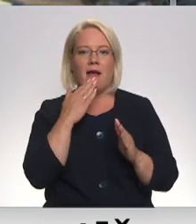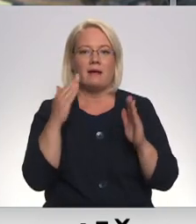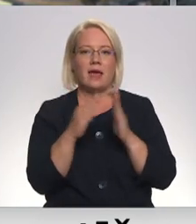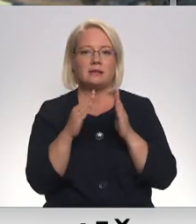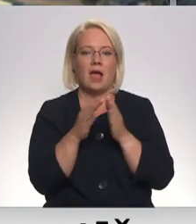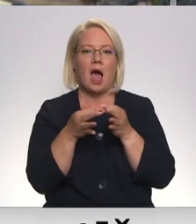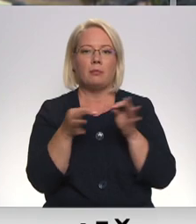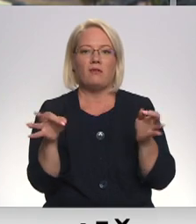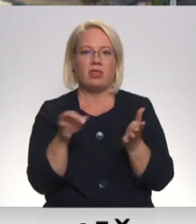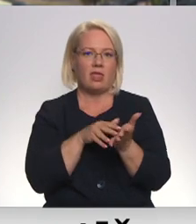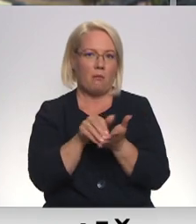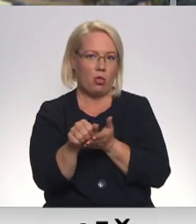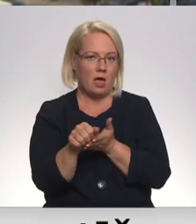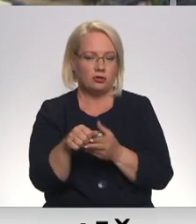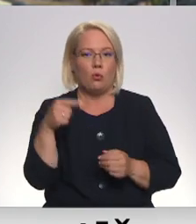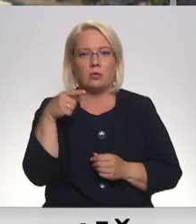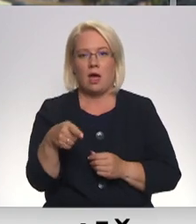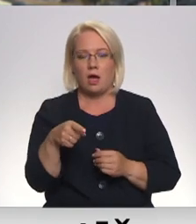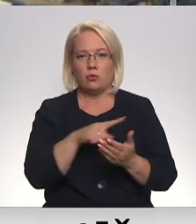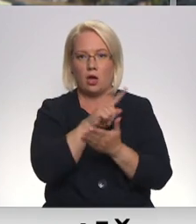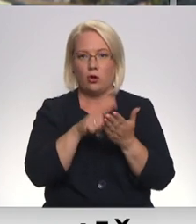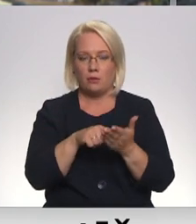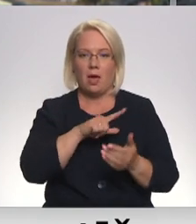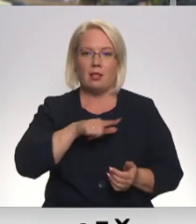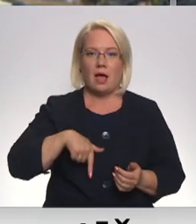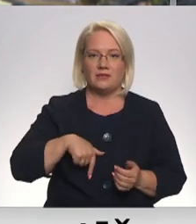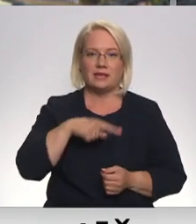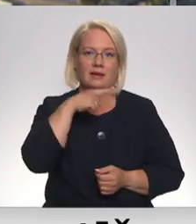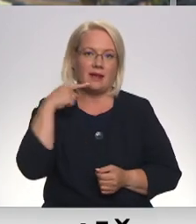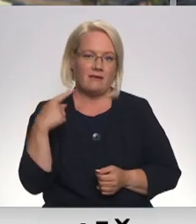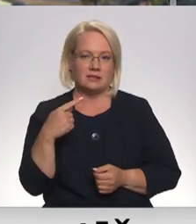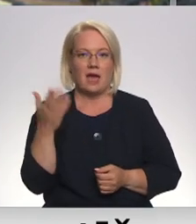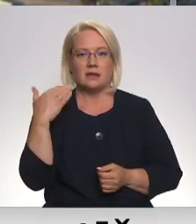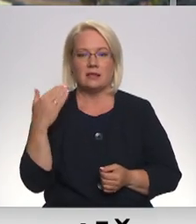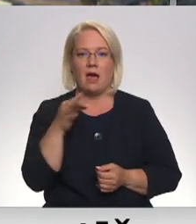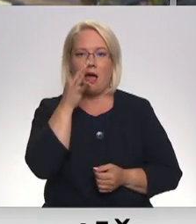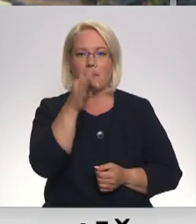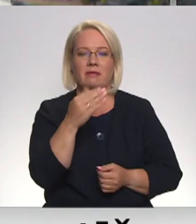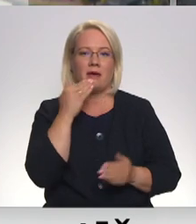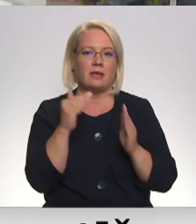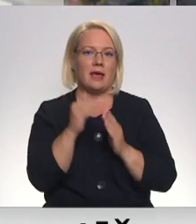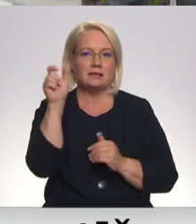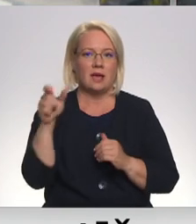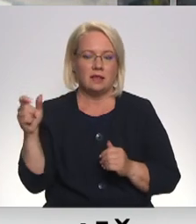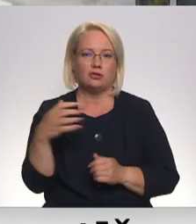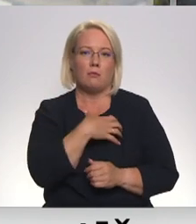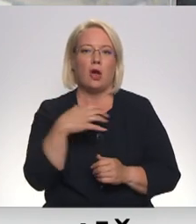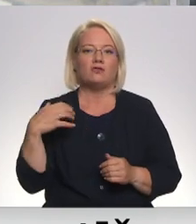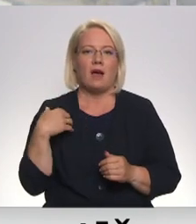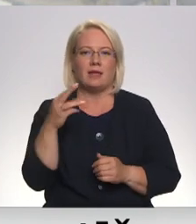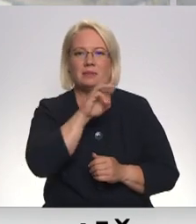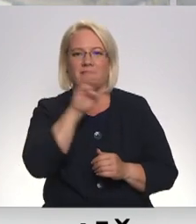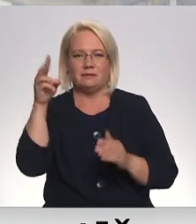atbrīvotājiem demontāžu? Uz šādu jautājumu latviski un krieviski šonedēļ aicināti atbildēt rēzeknieši pašvaldības mājaslapā